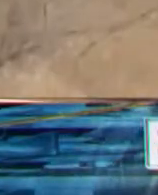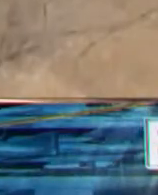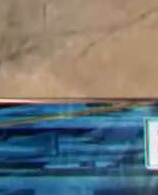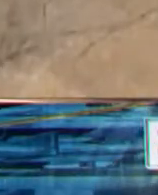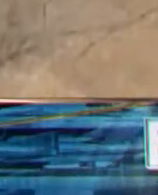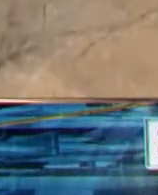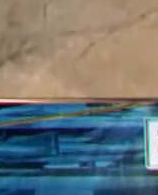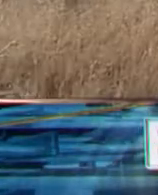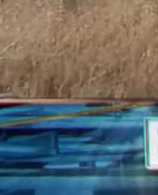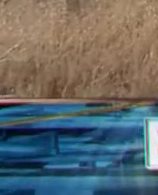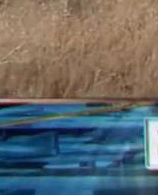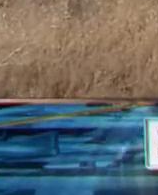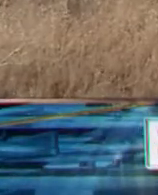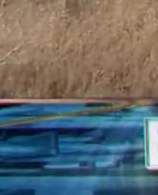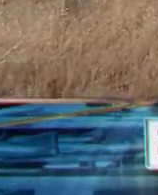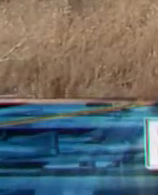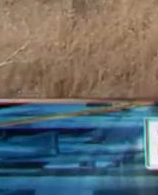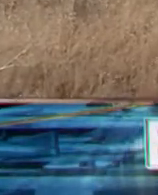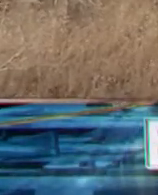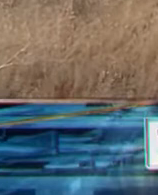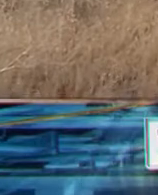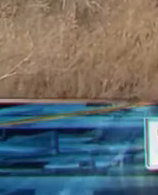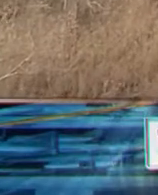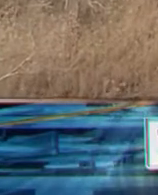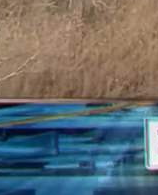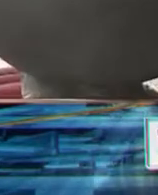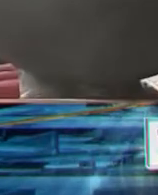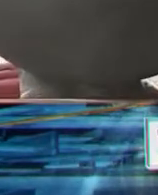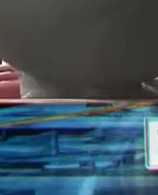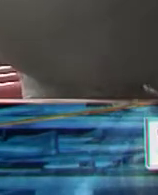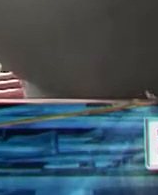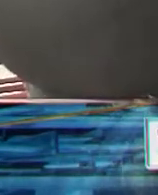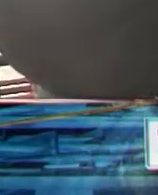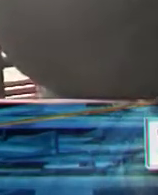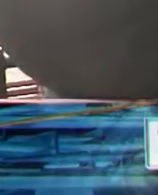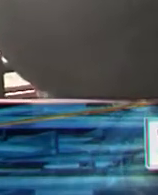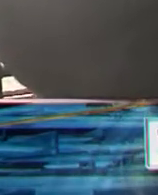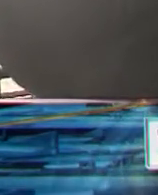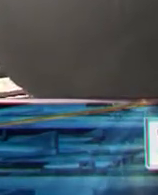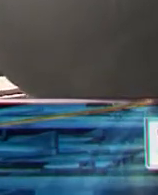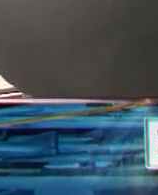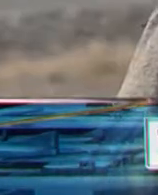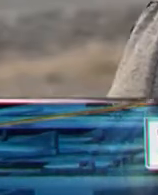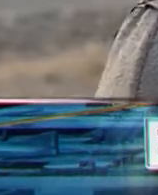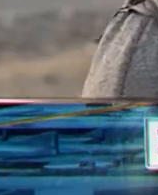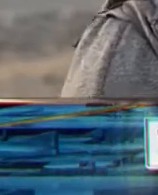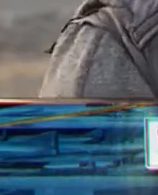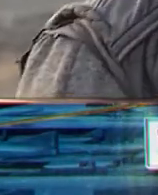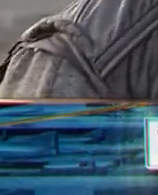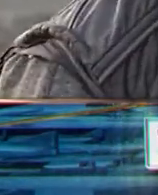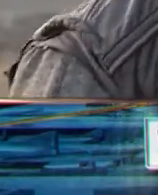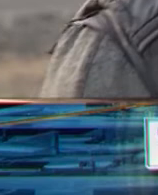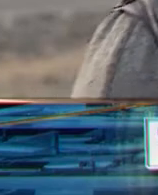Ақшидегі турсервис тағы да бір санатқа көтерілмек. Алакөл жағалауына ауыз су мен кәріз жүйелері тартылып жатыр. Ауылымыз көркейіп